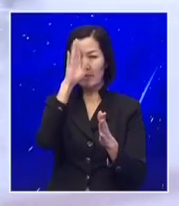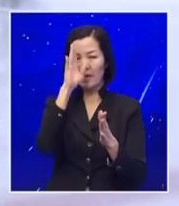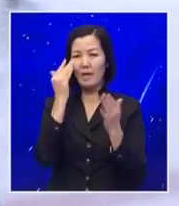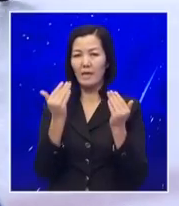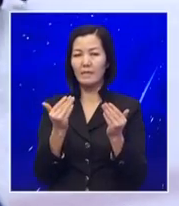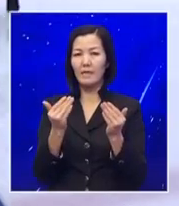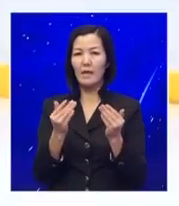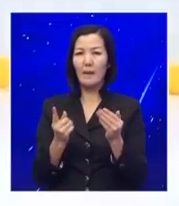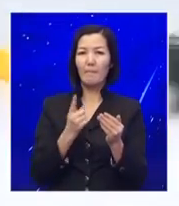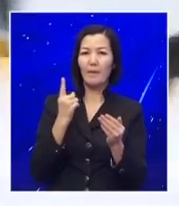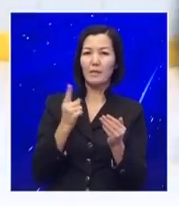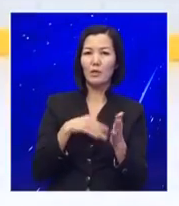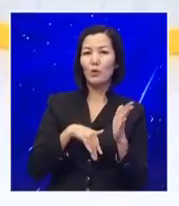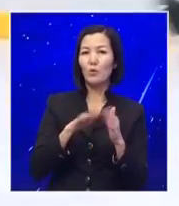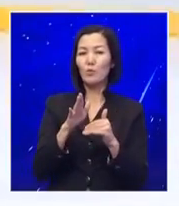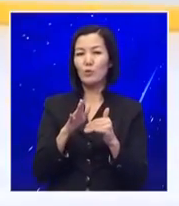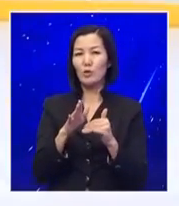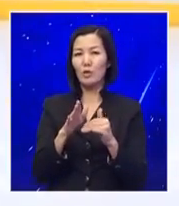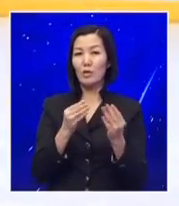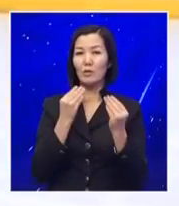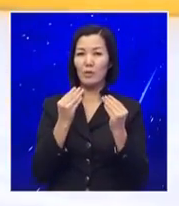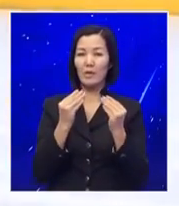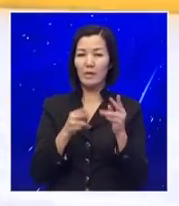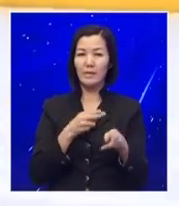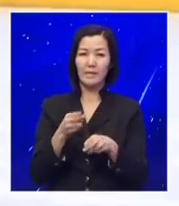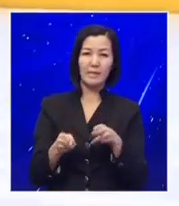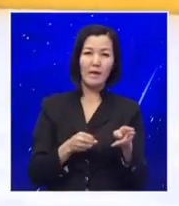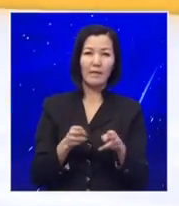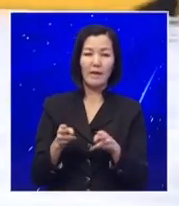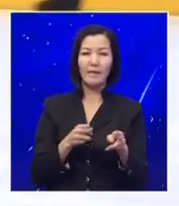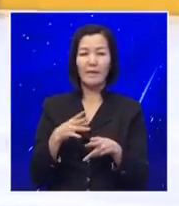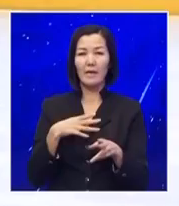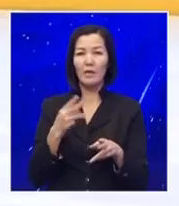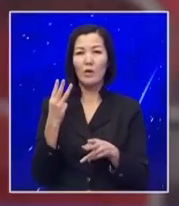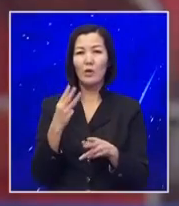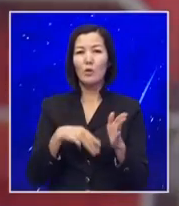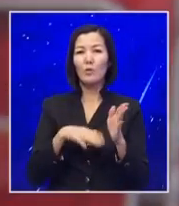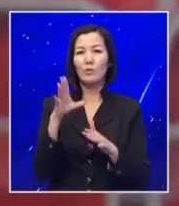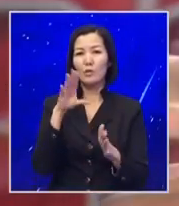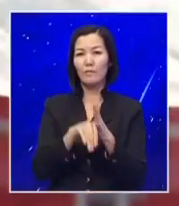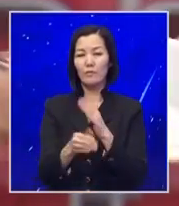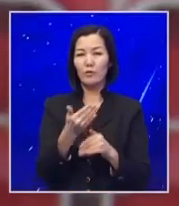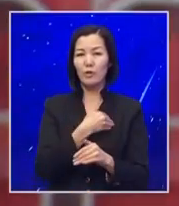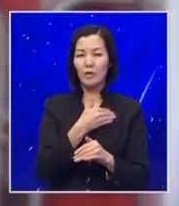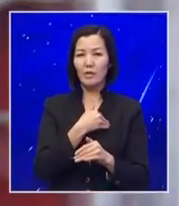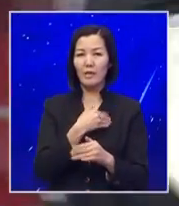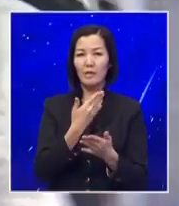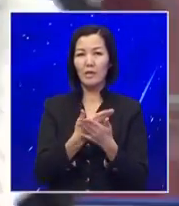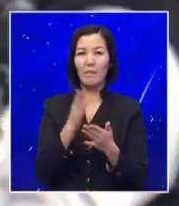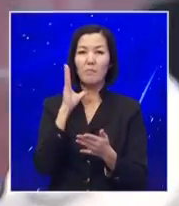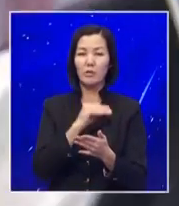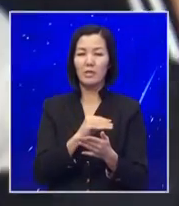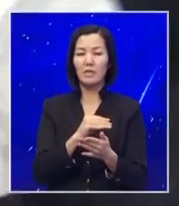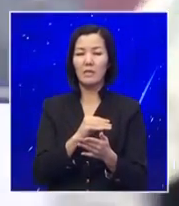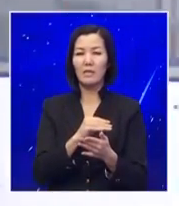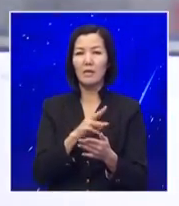үстінде төселіп, мәнерлеп сырғанаудың шеберіне айналған. Ол Қазақстан кубогында өздік үштік қатарынан көрінуді көздейді. Оған шамам жетеді, дейді жас